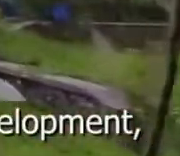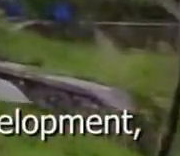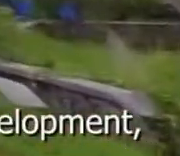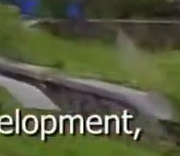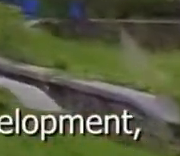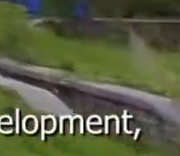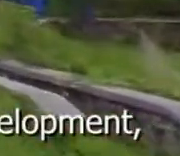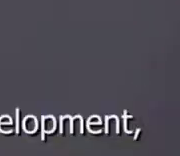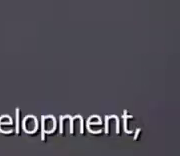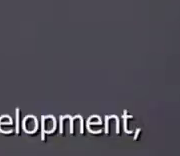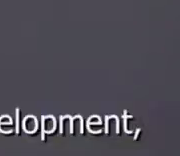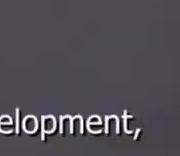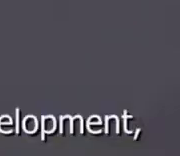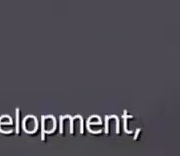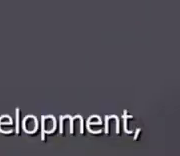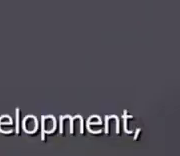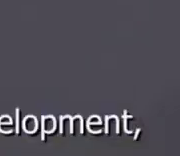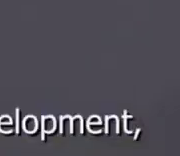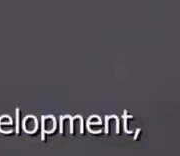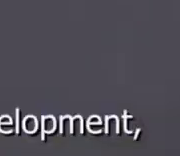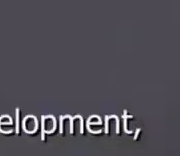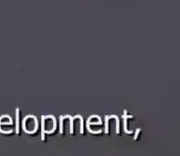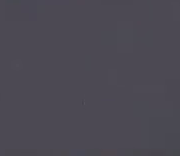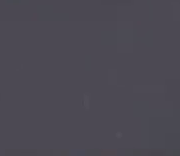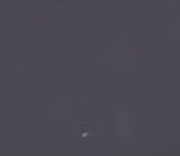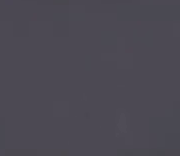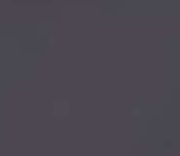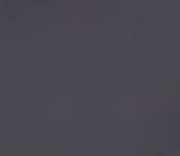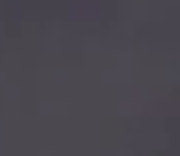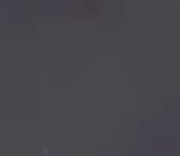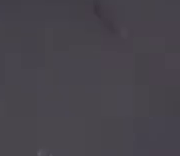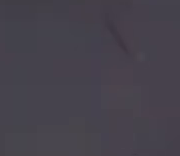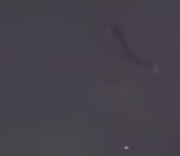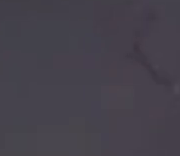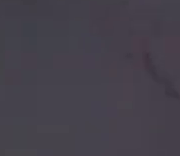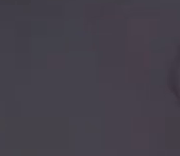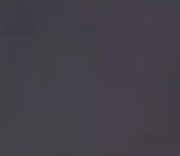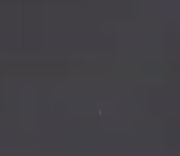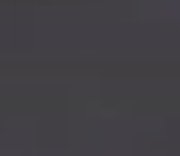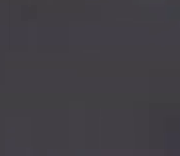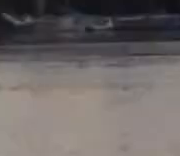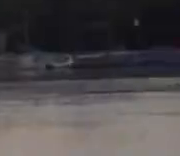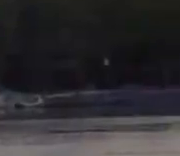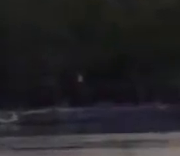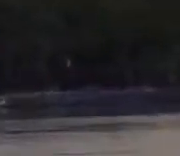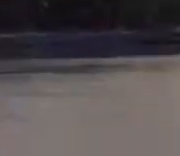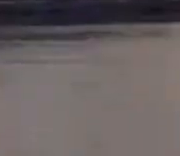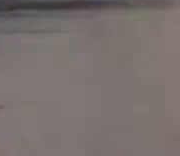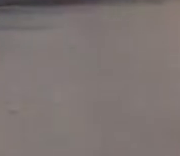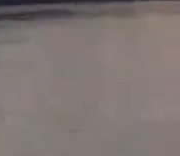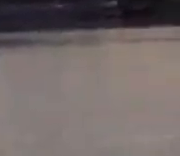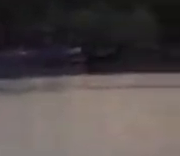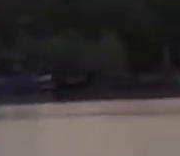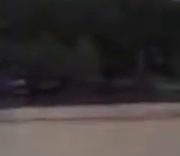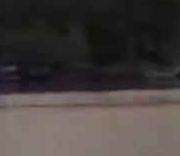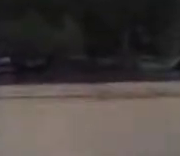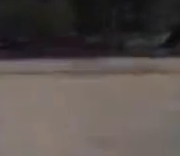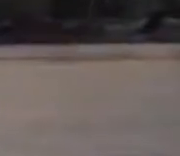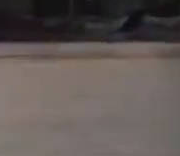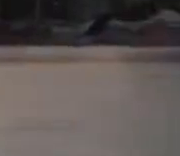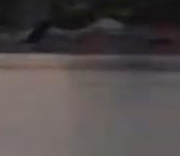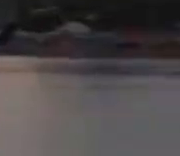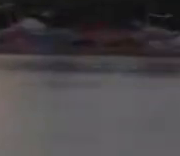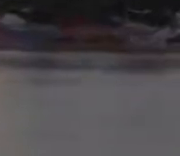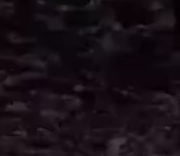merintis berbagai usaha untuk pengembangan usaha ekonomi yang keuntungannya digunakan untuk membiayai